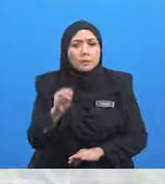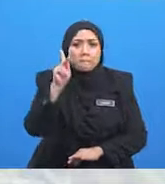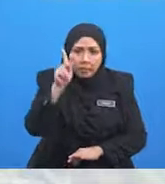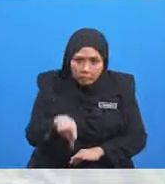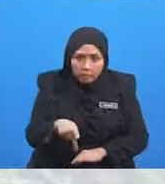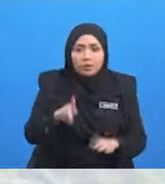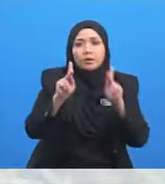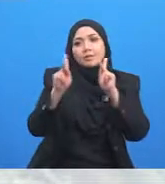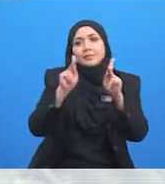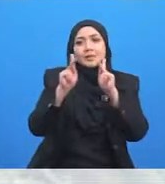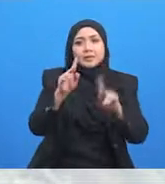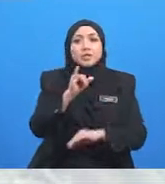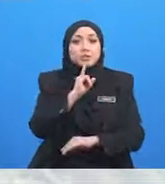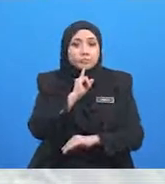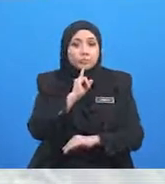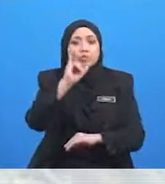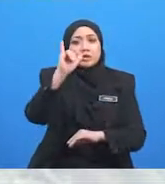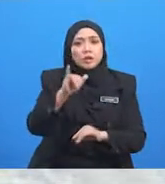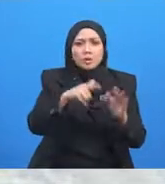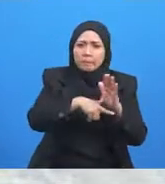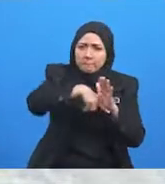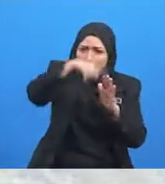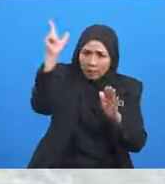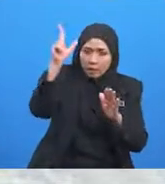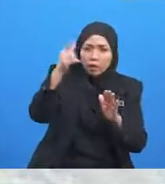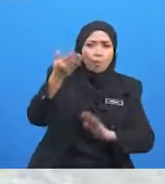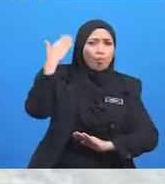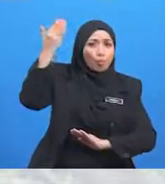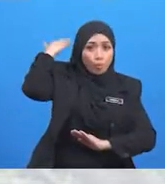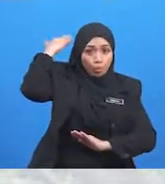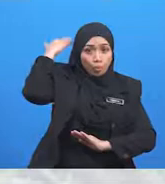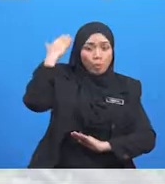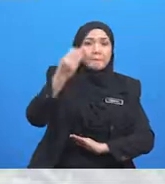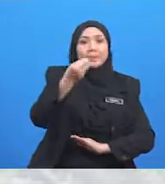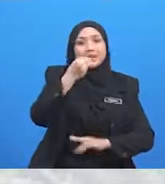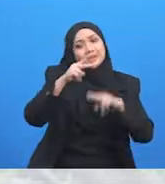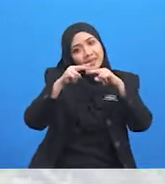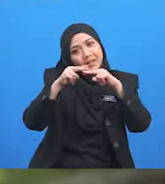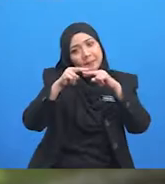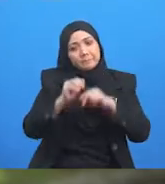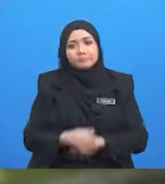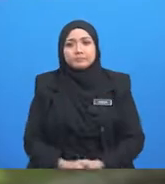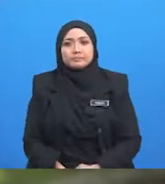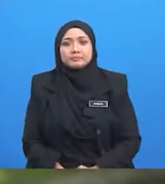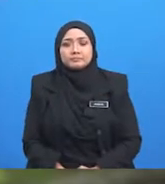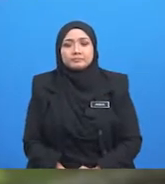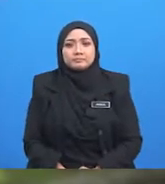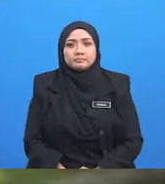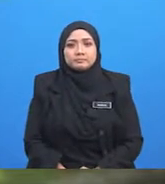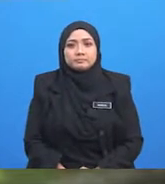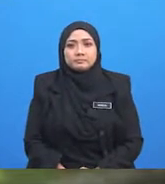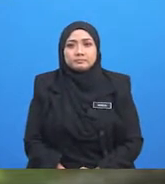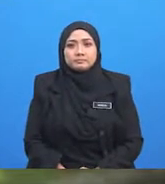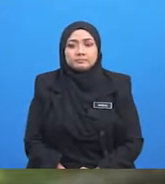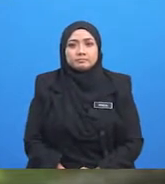mematuhi kata-kata ibu yang lebih dahulu makan garam. Baiklah,